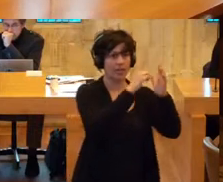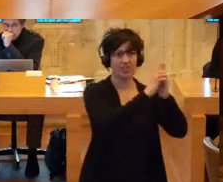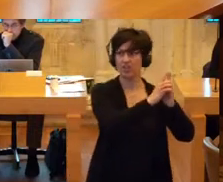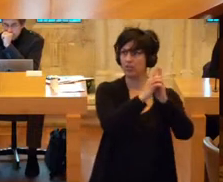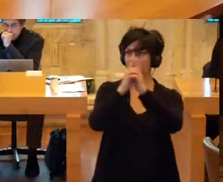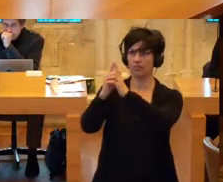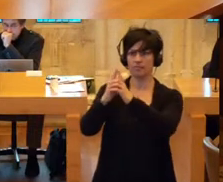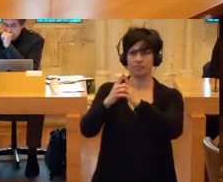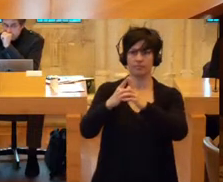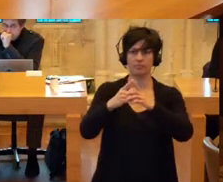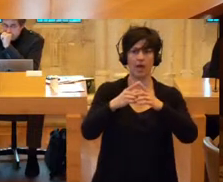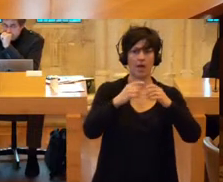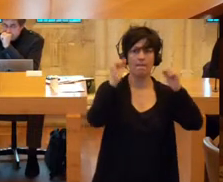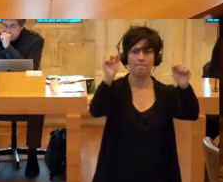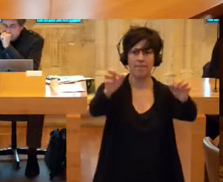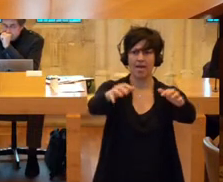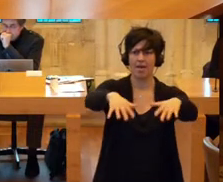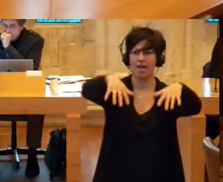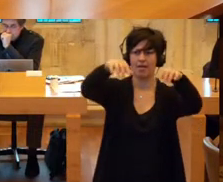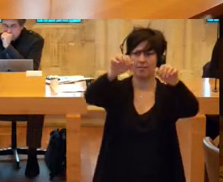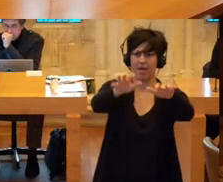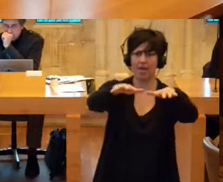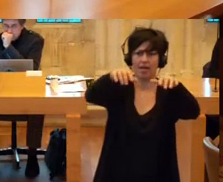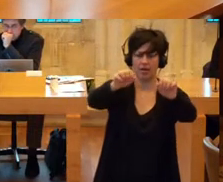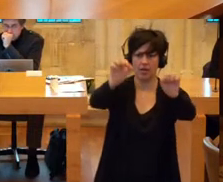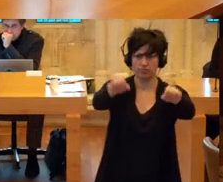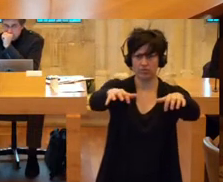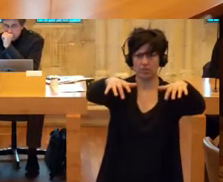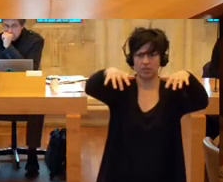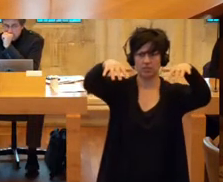rattrapés par la brume de mer, et au final à 8 heures tout